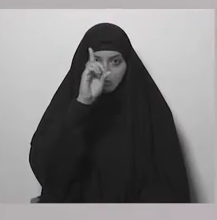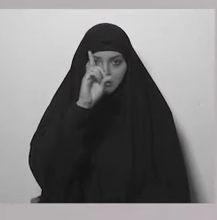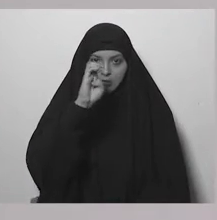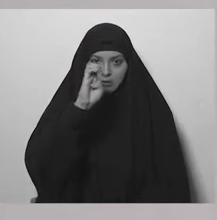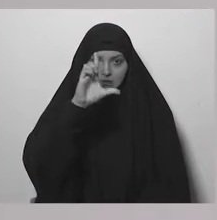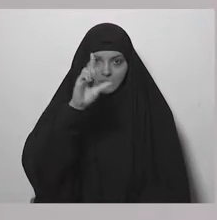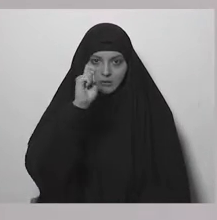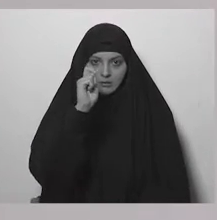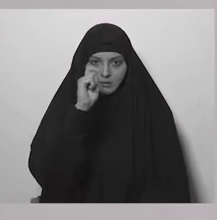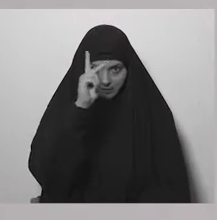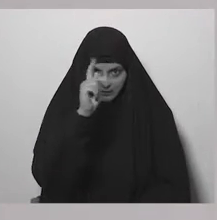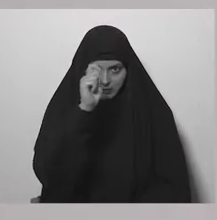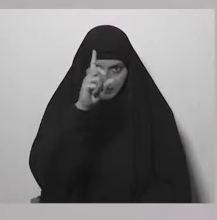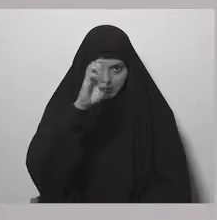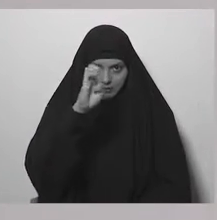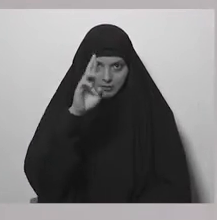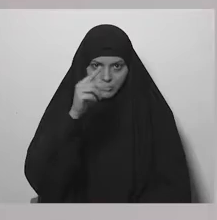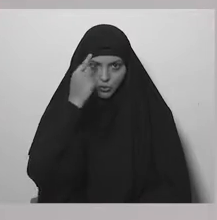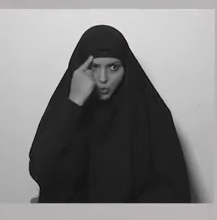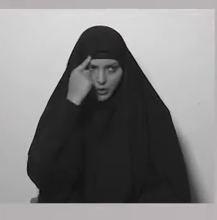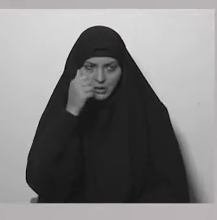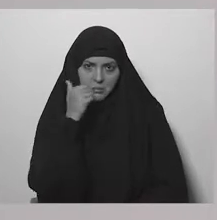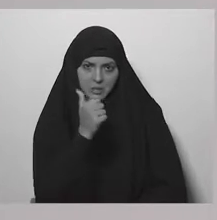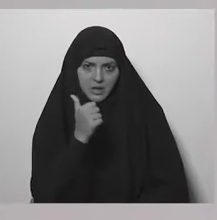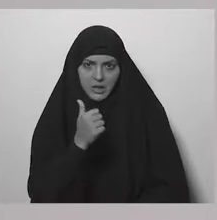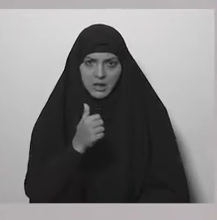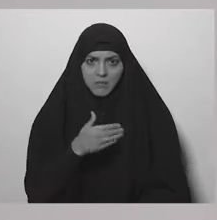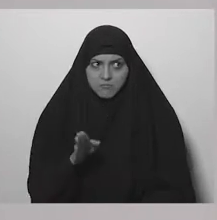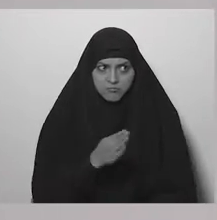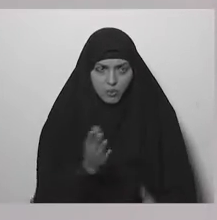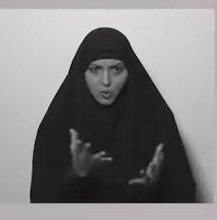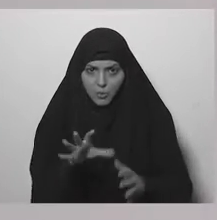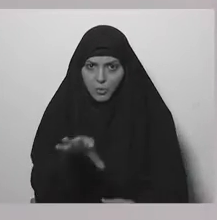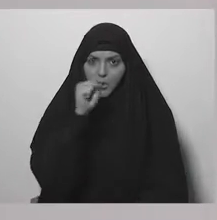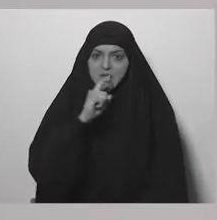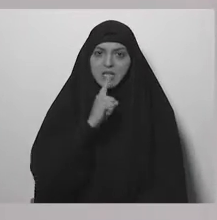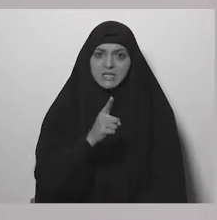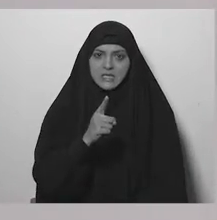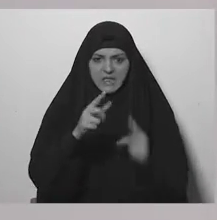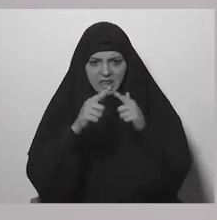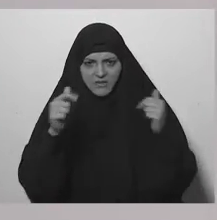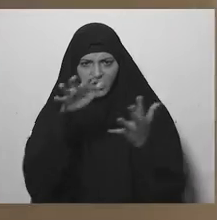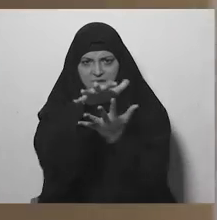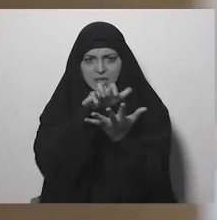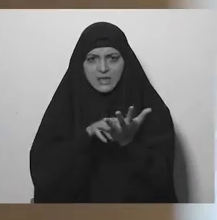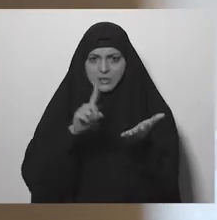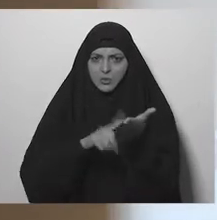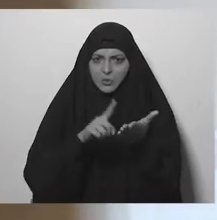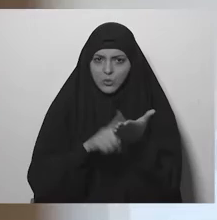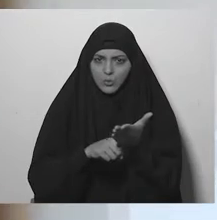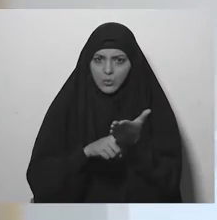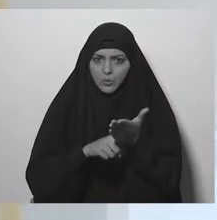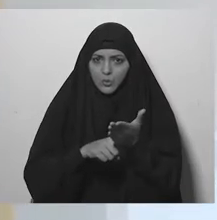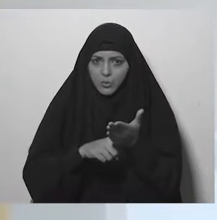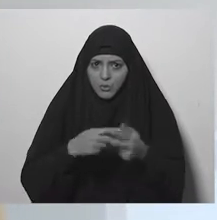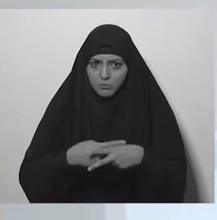il connaît très bien les rouages de prise de décision les différents textes de lois qui régissent